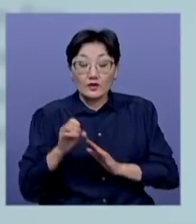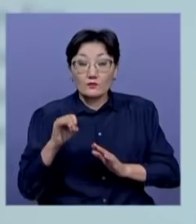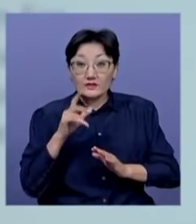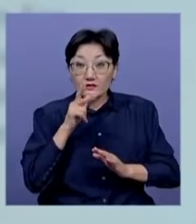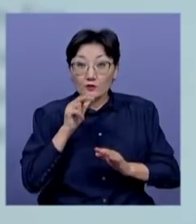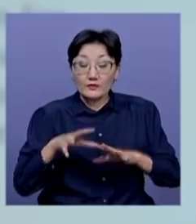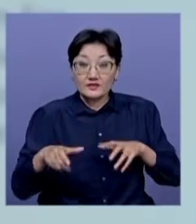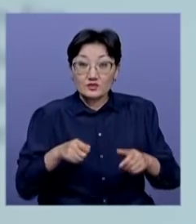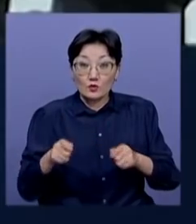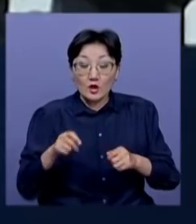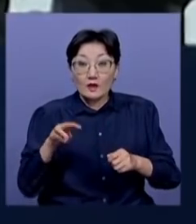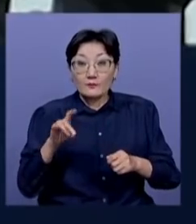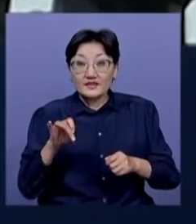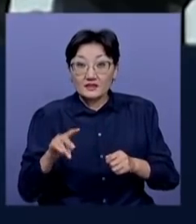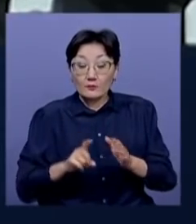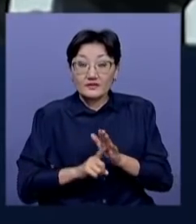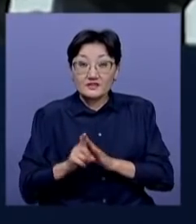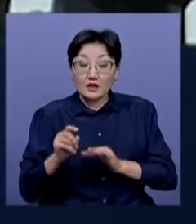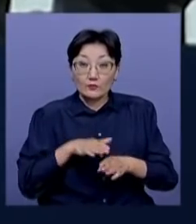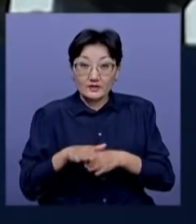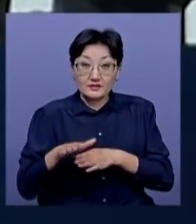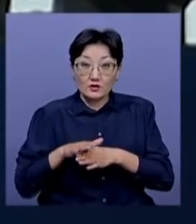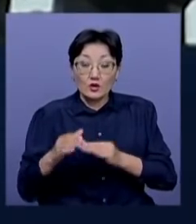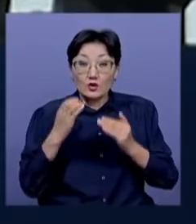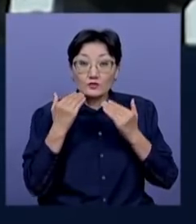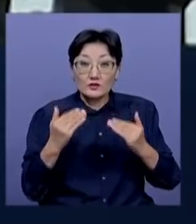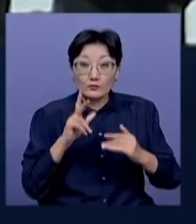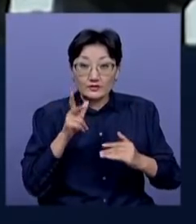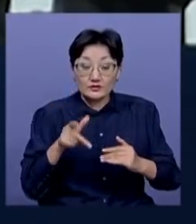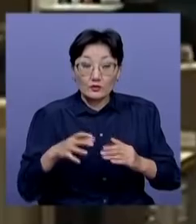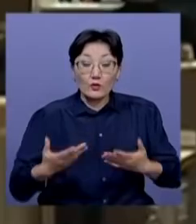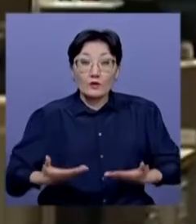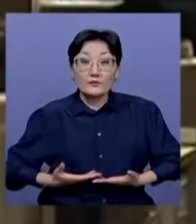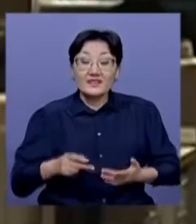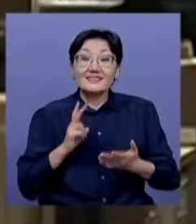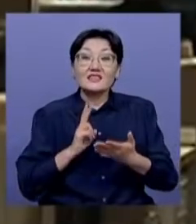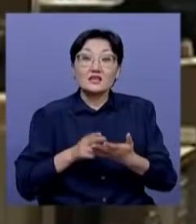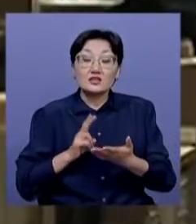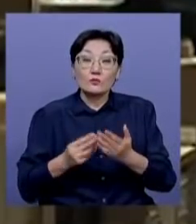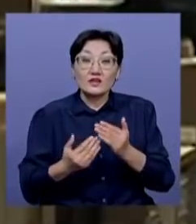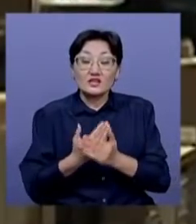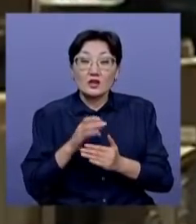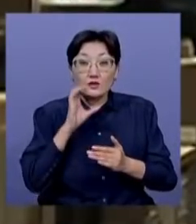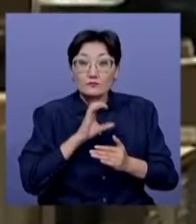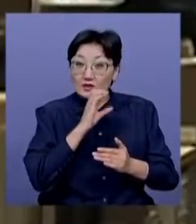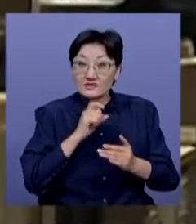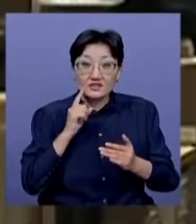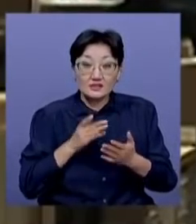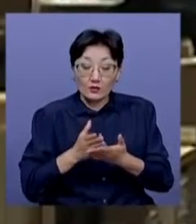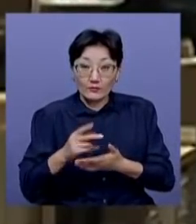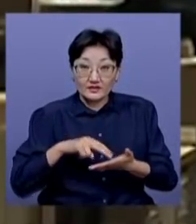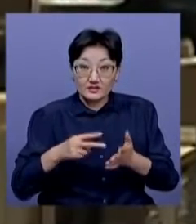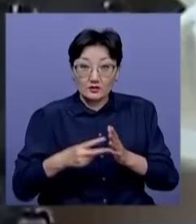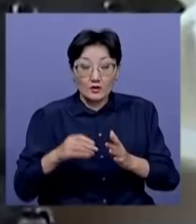Корея президенті Мун Чжэ Иннің бастамасымен қолға алынып, соңғы 3 жылда өміршеңдігін дәлелдеген жаңа солтүстік саясат